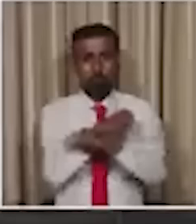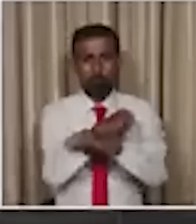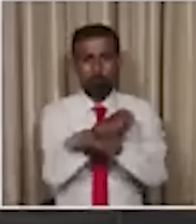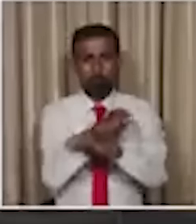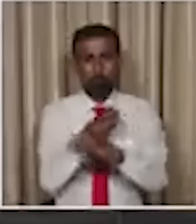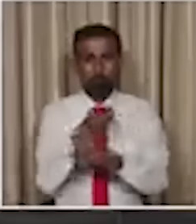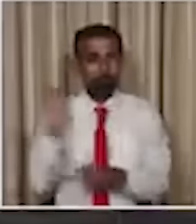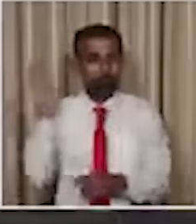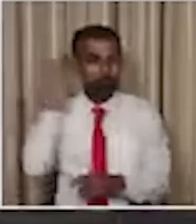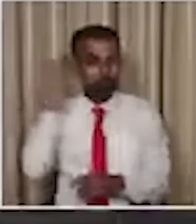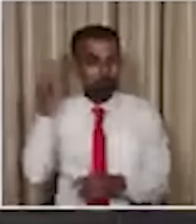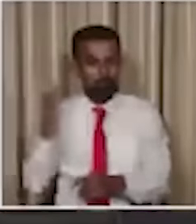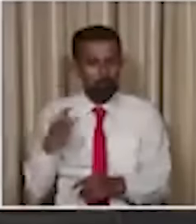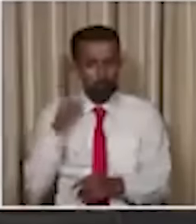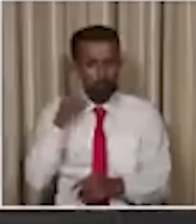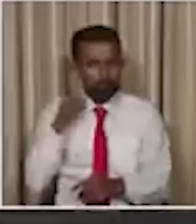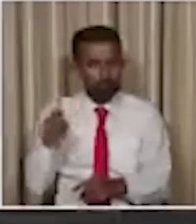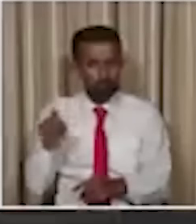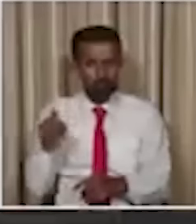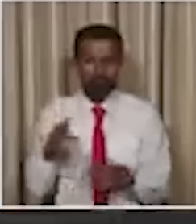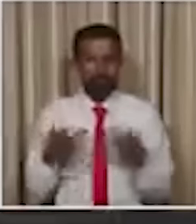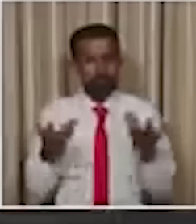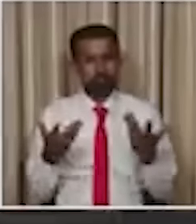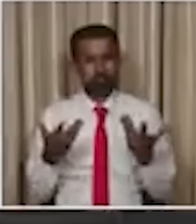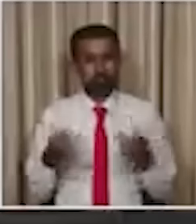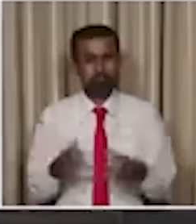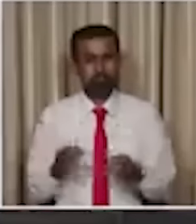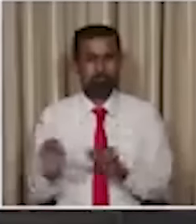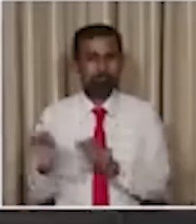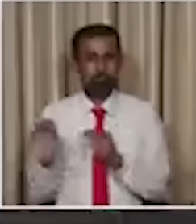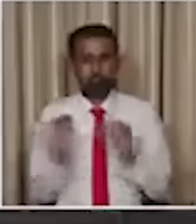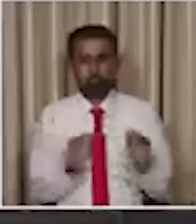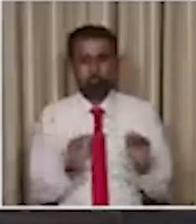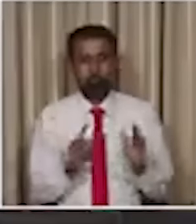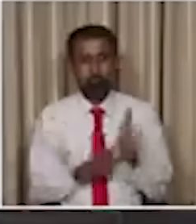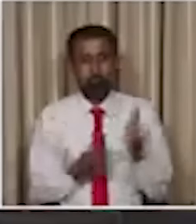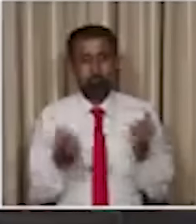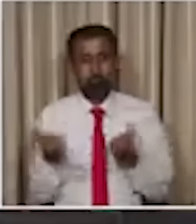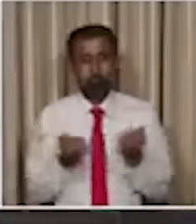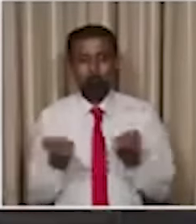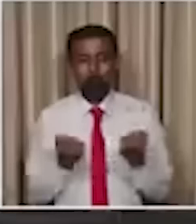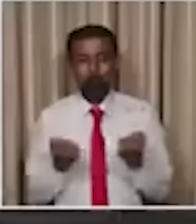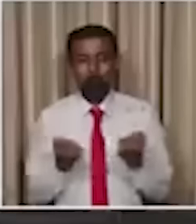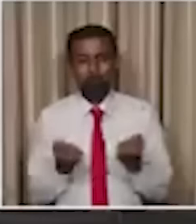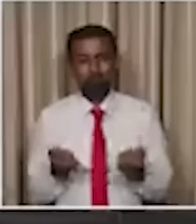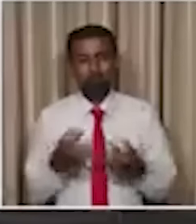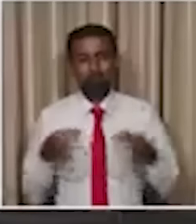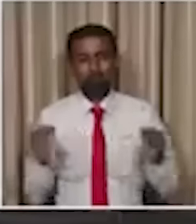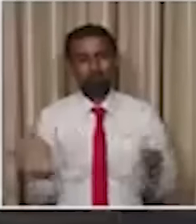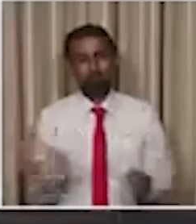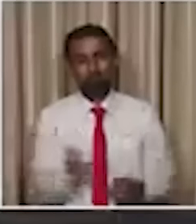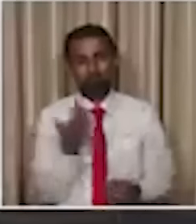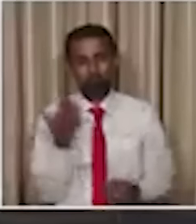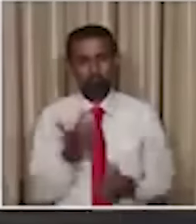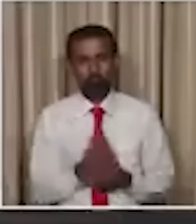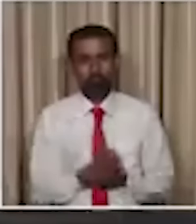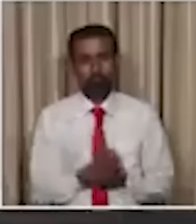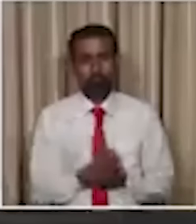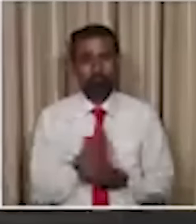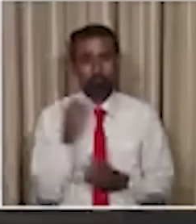කර සැකහැර දැනගැනීමෙන් පසු ලොරි රථය මුදාහැරීමට කටයුතු කර ඇති බව